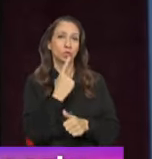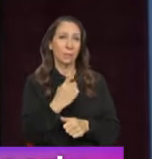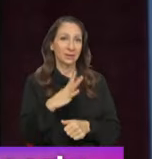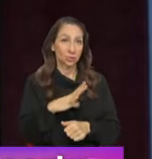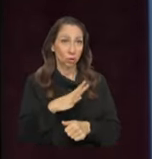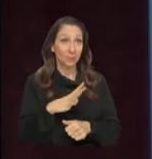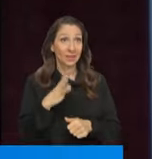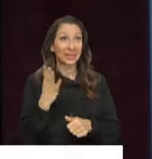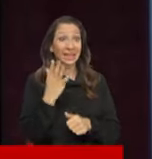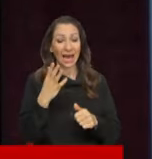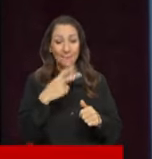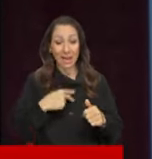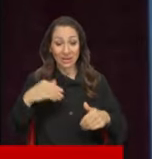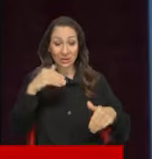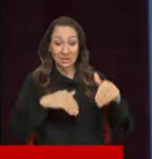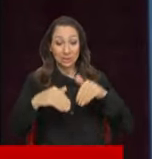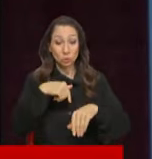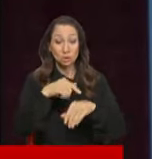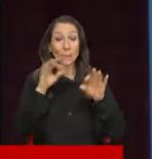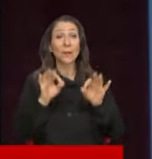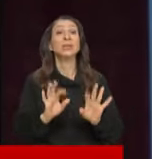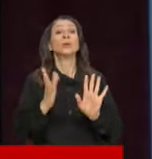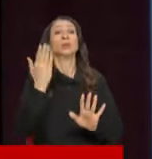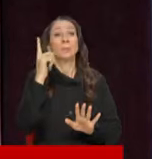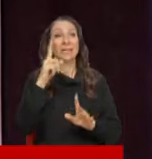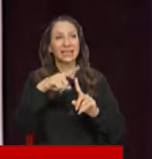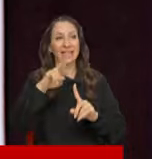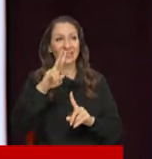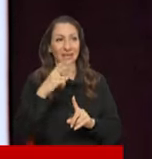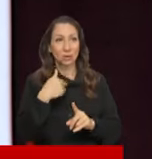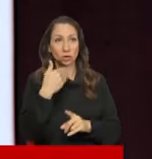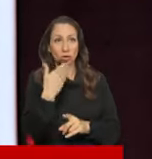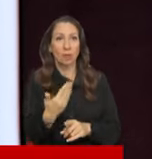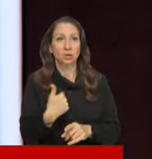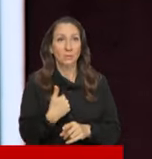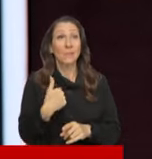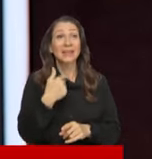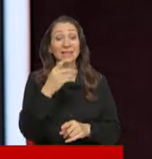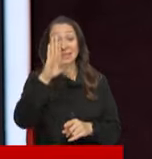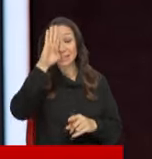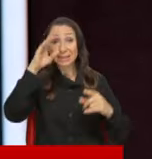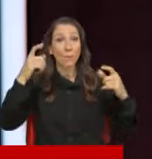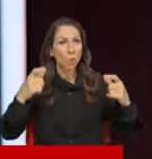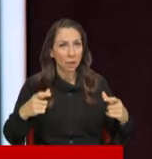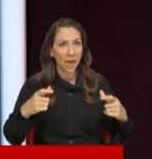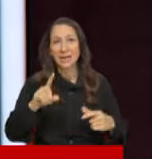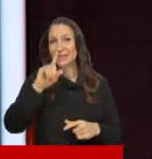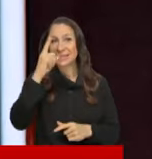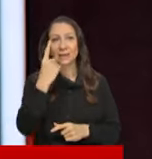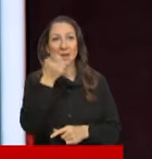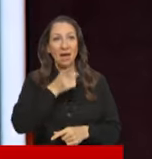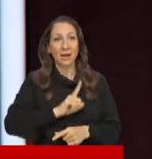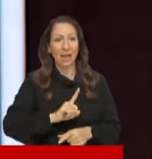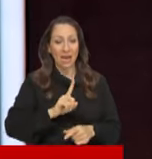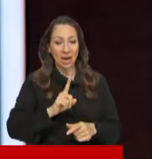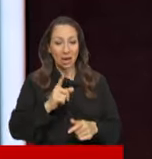Daha yerel seçim süreci başlamadan önce bir televizyon kanalında şunu söylemiştim demiştim ki İstanbul'da sadece bir adaya